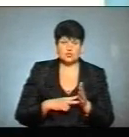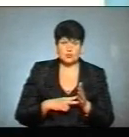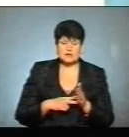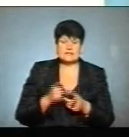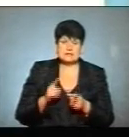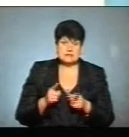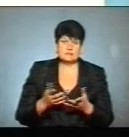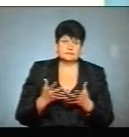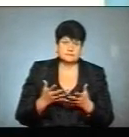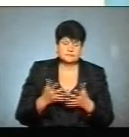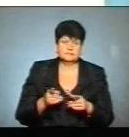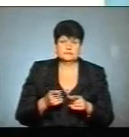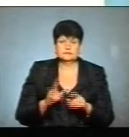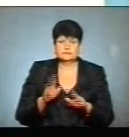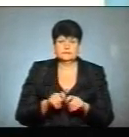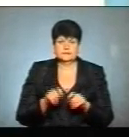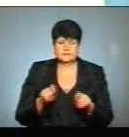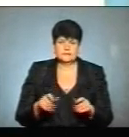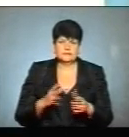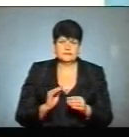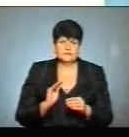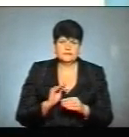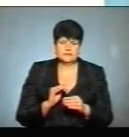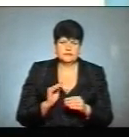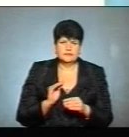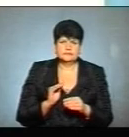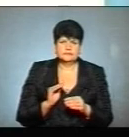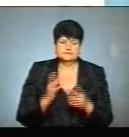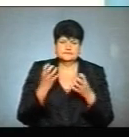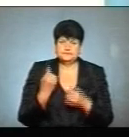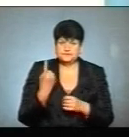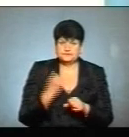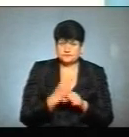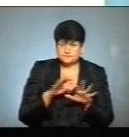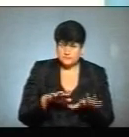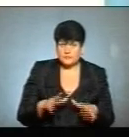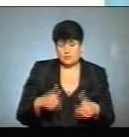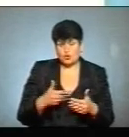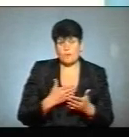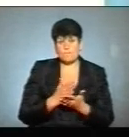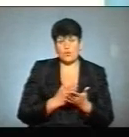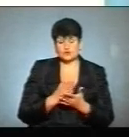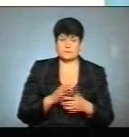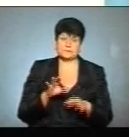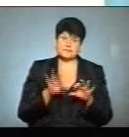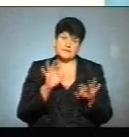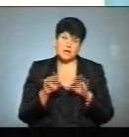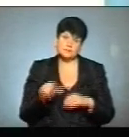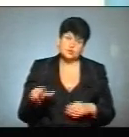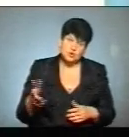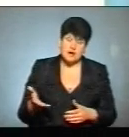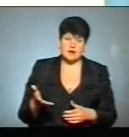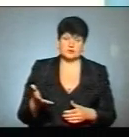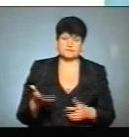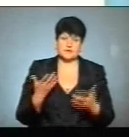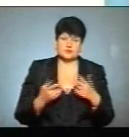ми з'ясовуємо, що вона буде відкривати якесь додаткове робоче місце, тобто ми вже пропонуємо далі свої послуги. Підбір персоналу, також, якщо